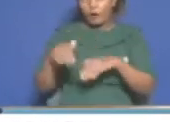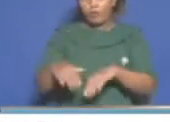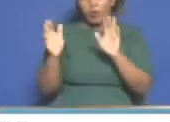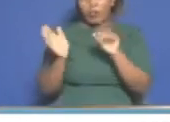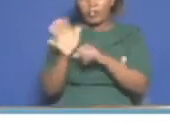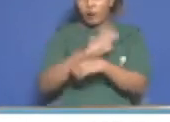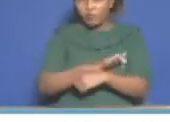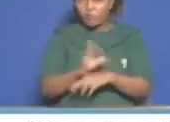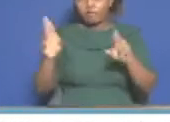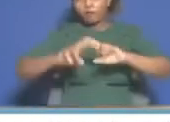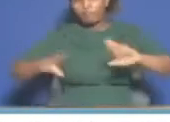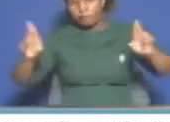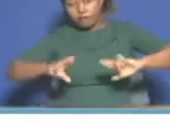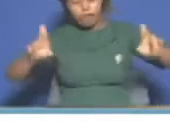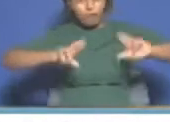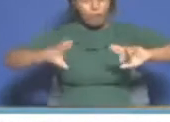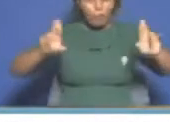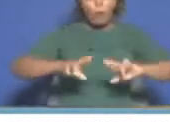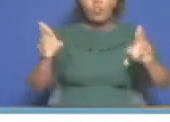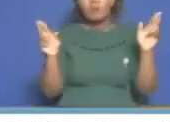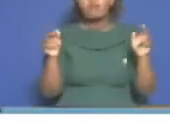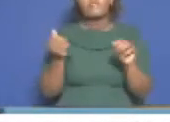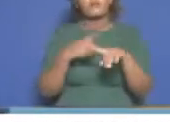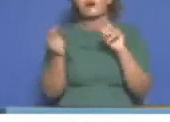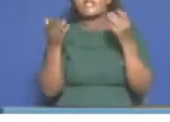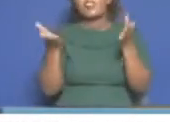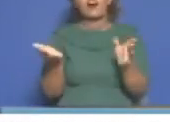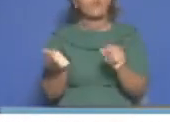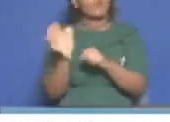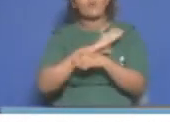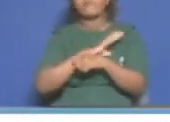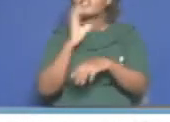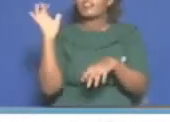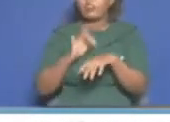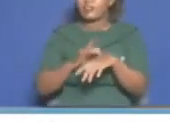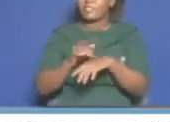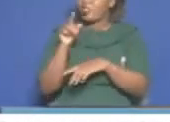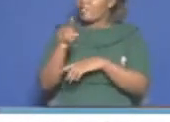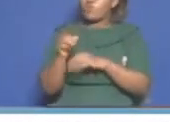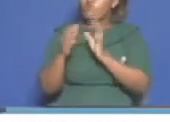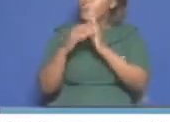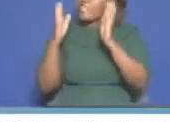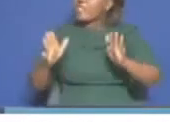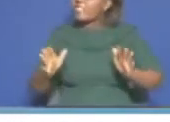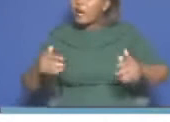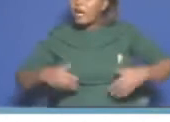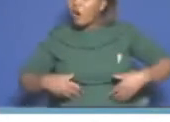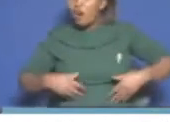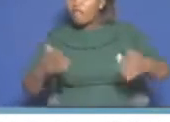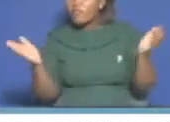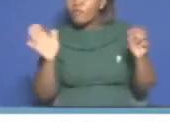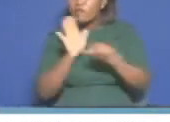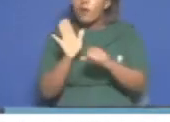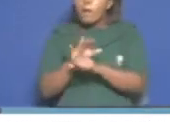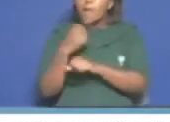wa uchaguzi atakuwa tayari amehitimu, lakini kalenda imeathirika. Je, kama kiongozi ama mwanaharakati wa vijana, umekumbana na vijana ambao wanapitia